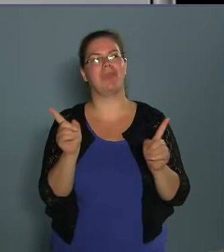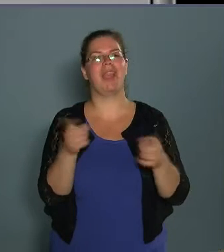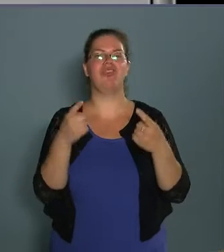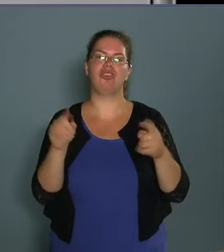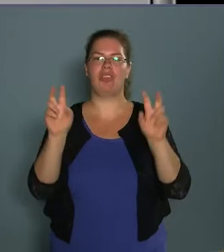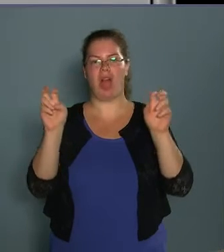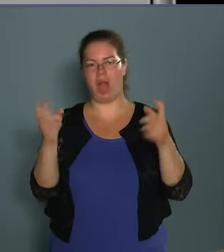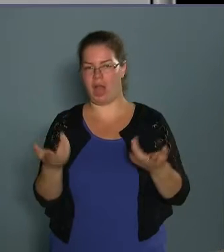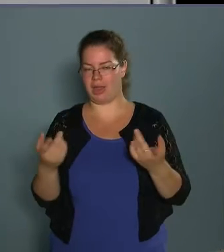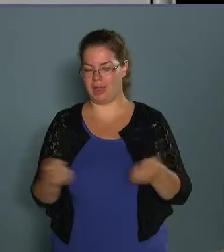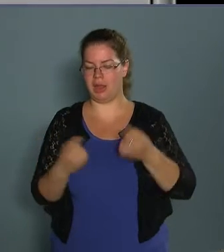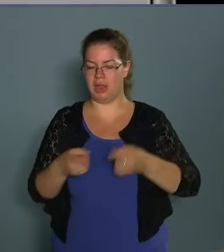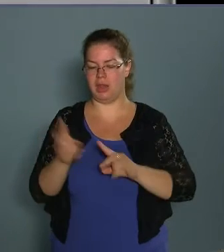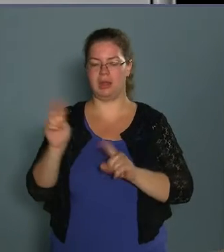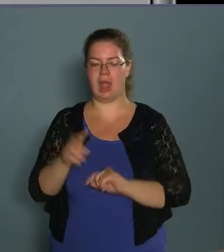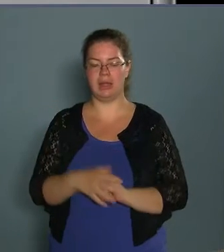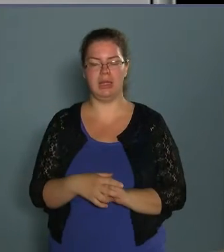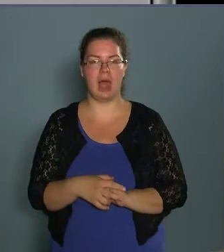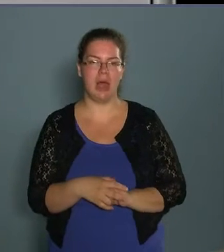sláger hírnek tekinthető,